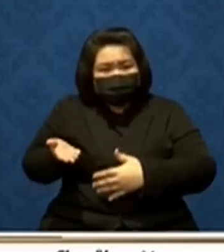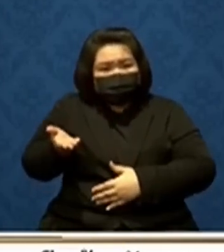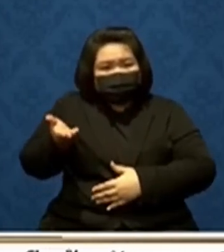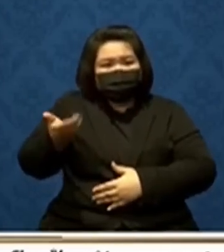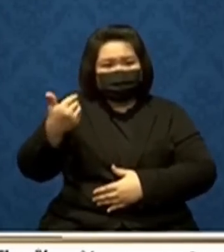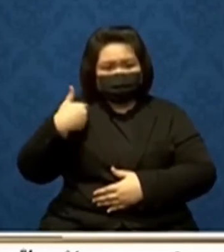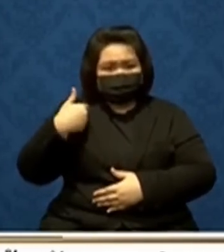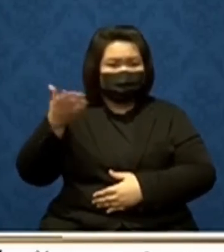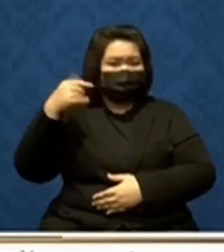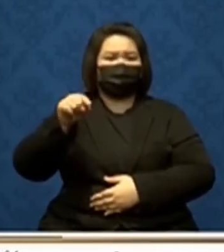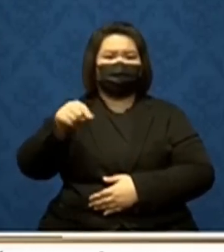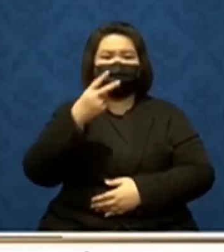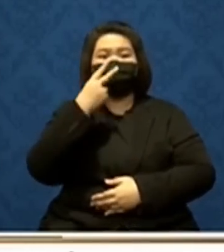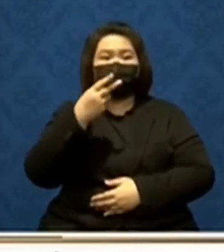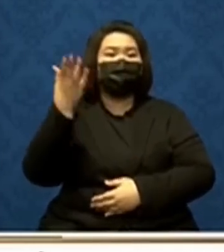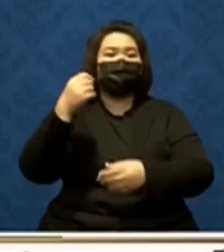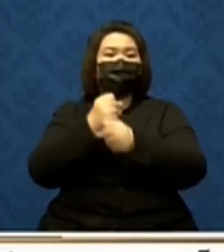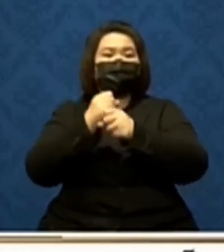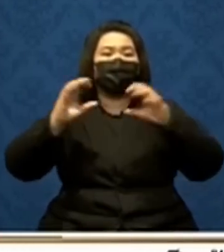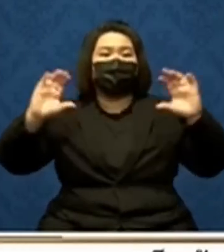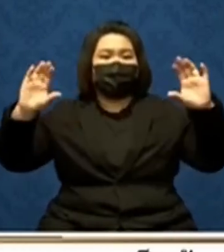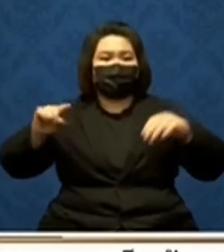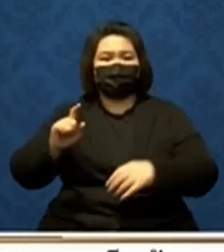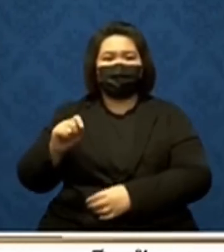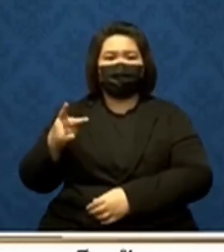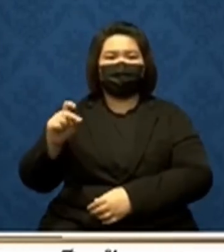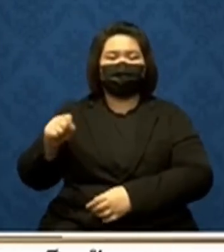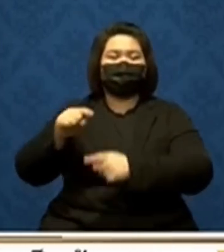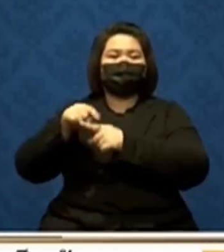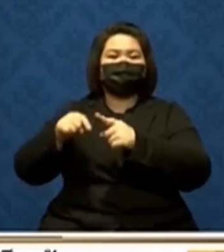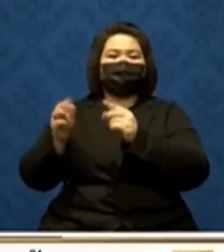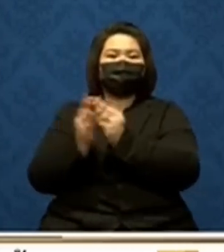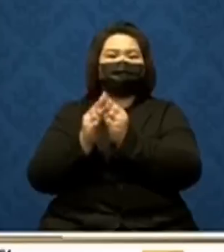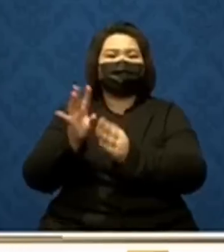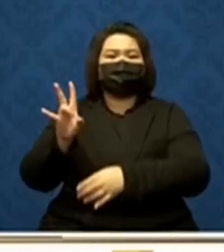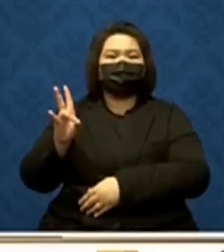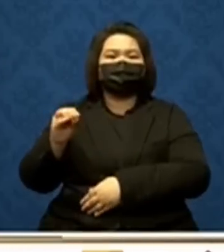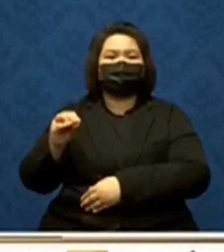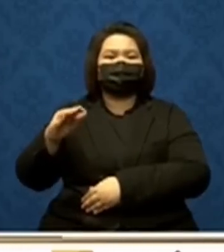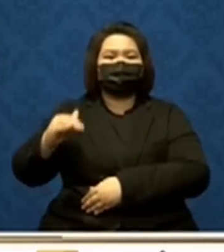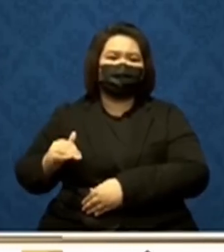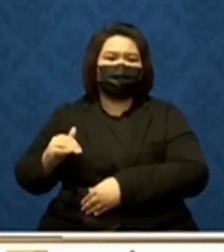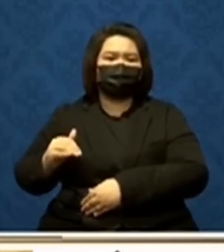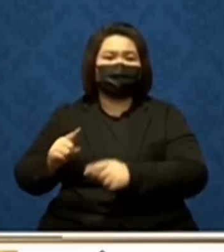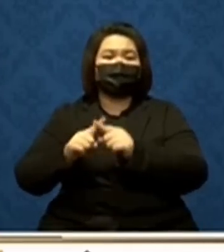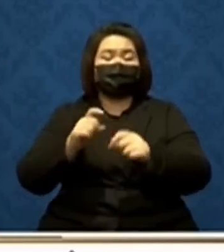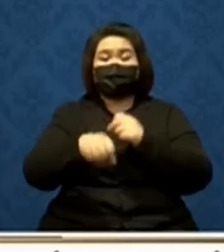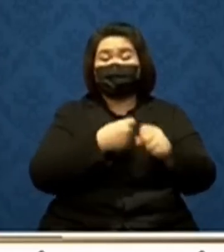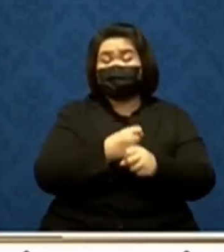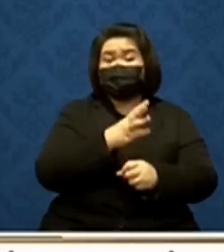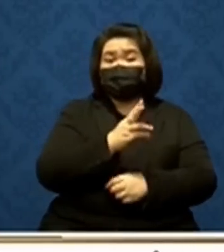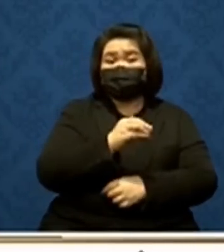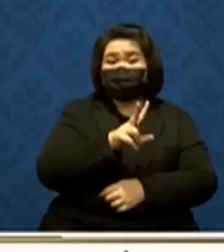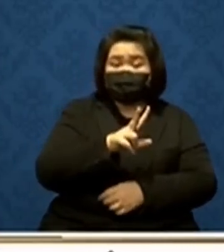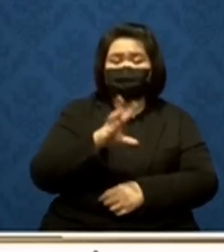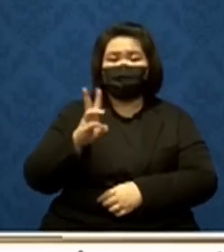ยุคท่านเนี่ยท่านไปดูสิครับบขสได้ไม่ถึง 70คะแนนพอมาปี 63+64ป.ป.ช.